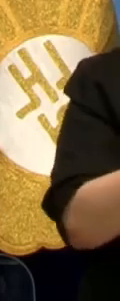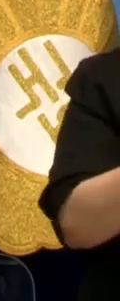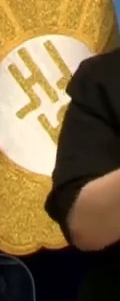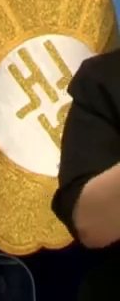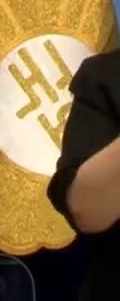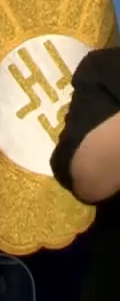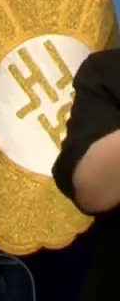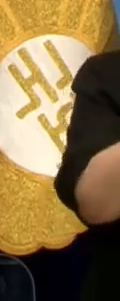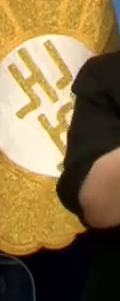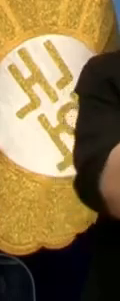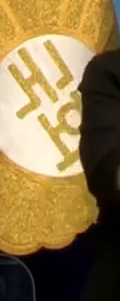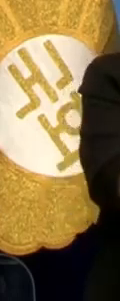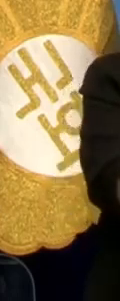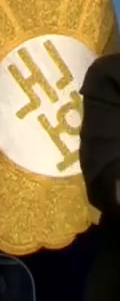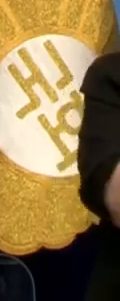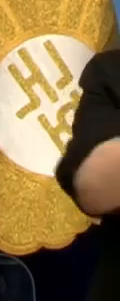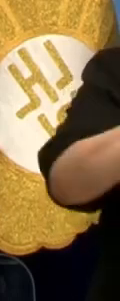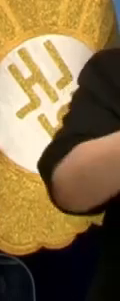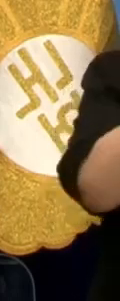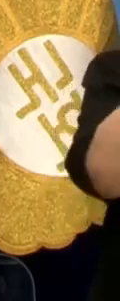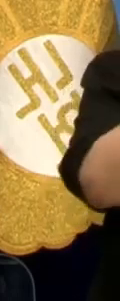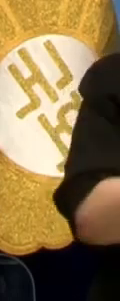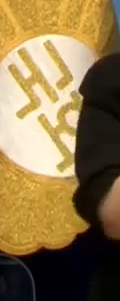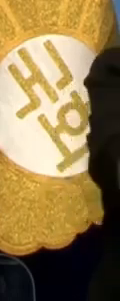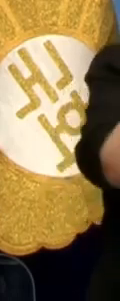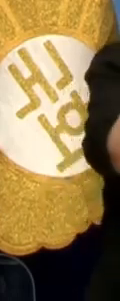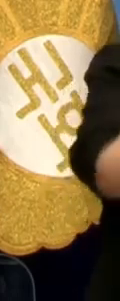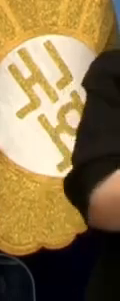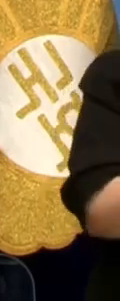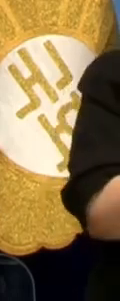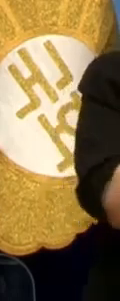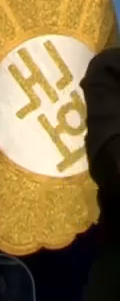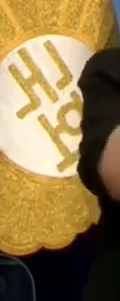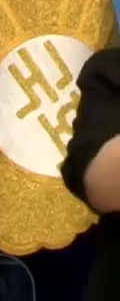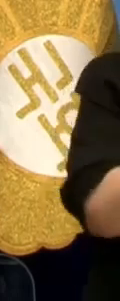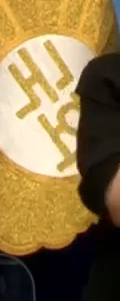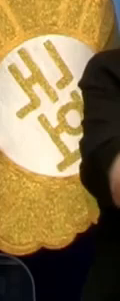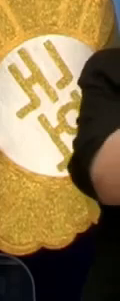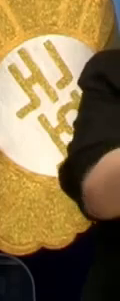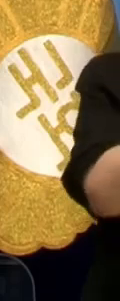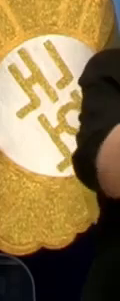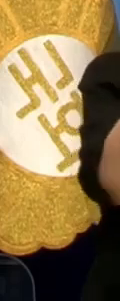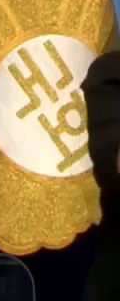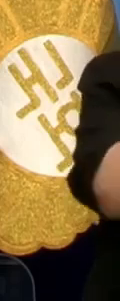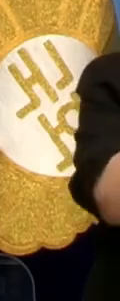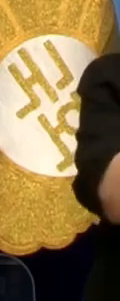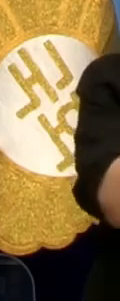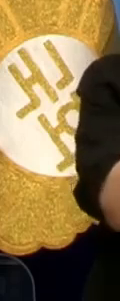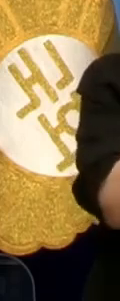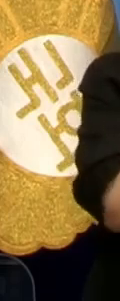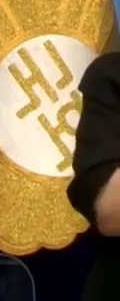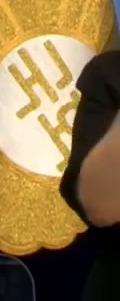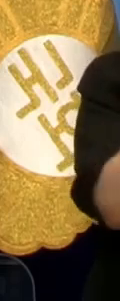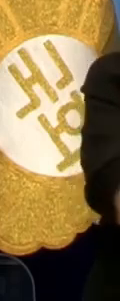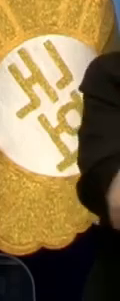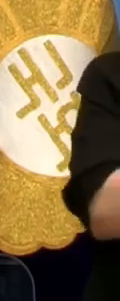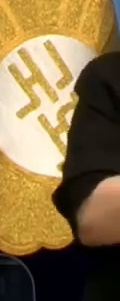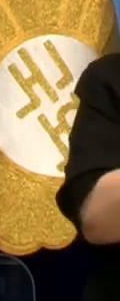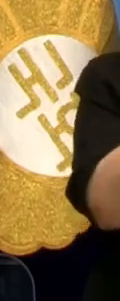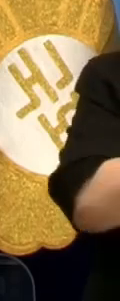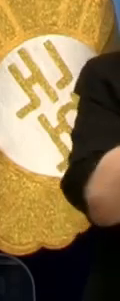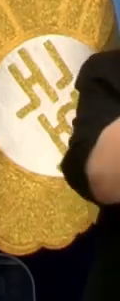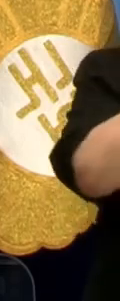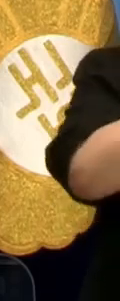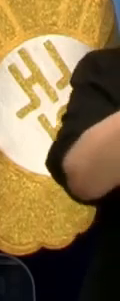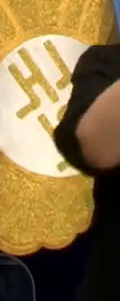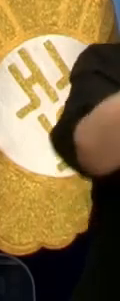톤가량이 배출되는데 톤당 5만 원 정도 유럽 기준으로 부과하면 약 30조 원에 해당되는